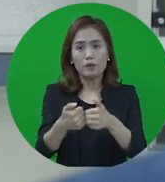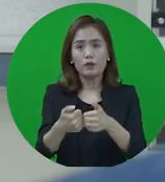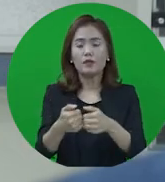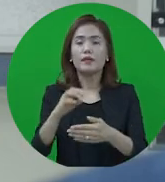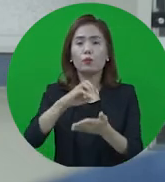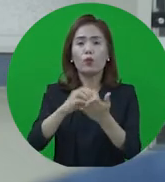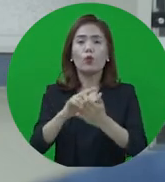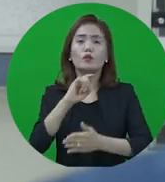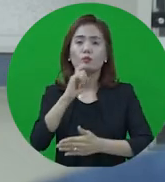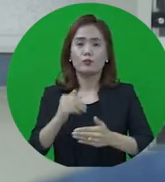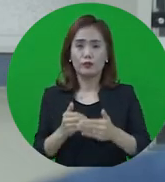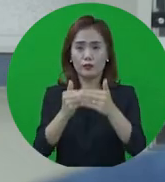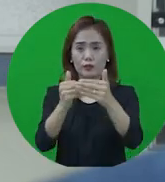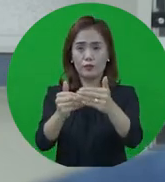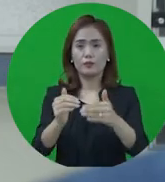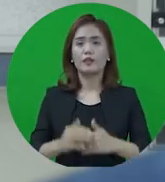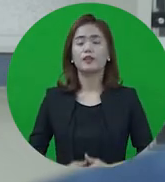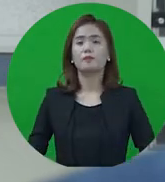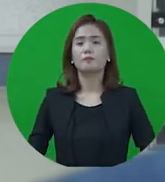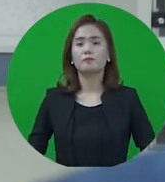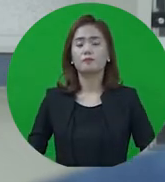동안 진행됩니다.